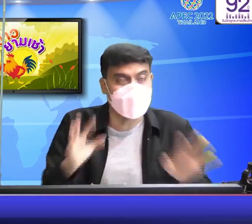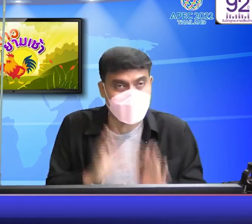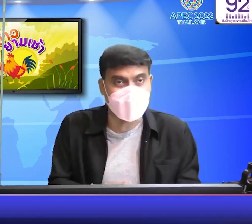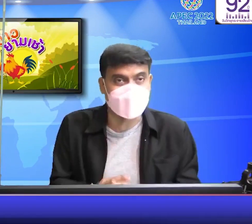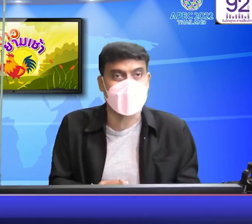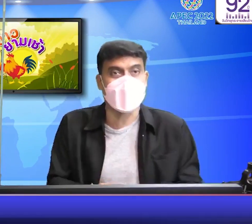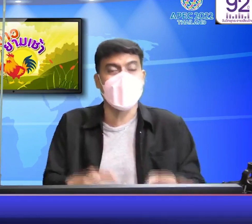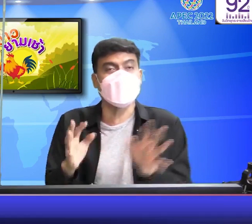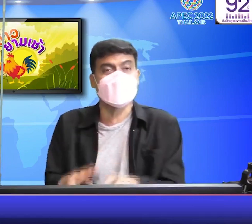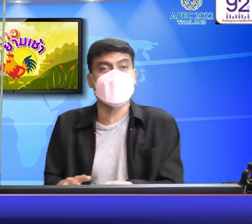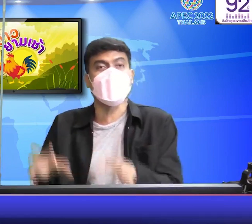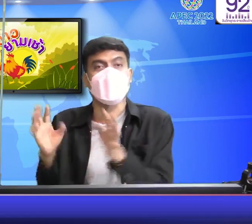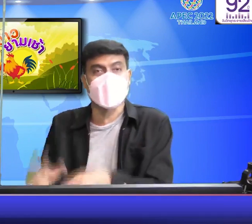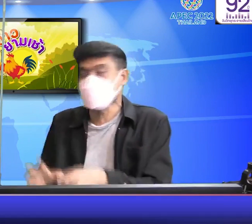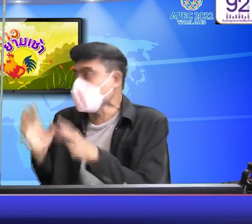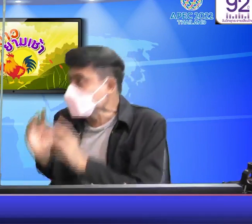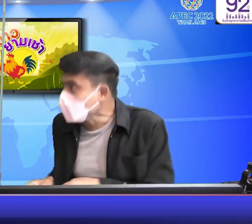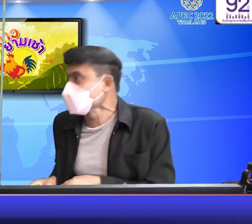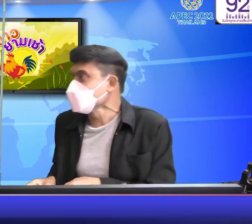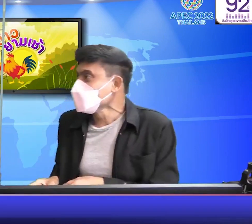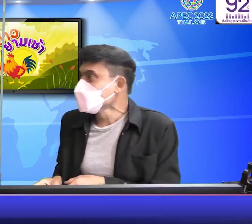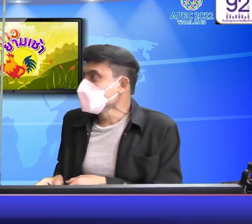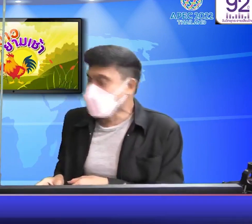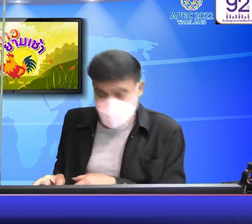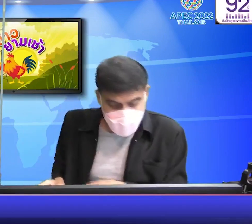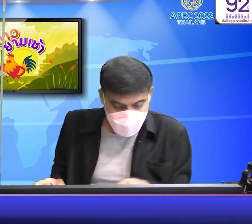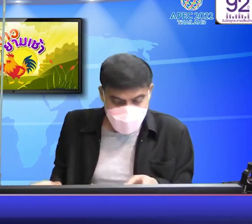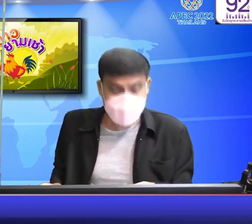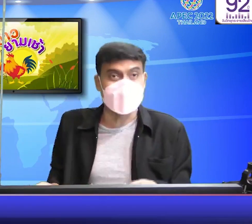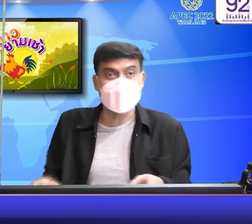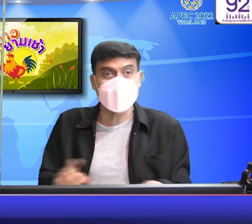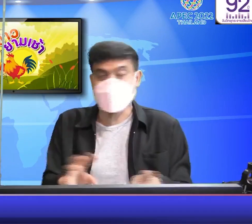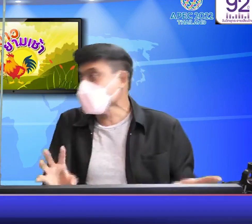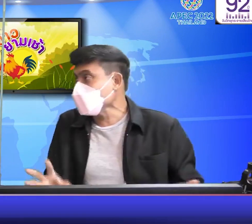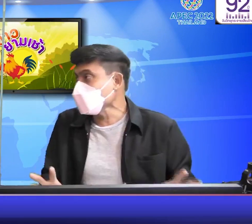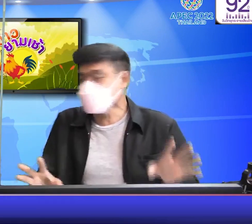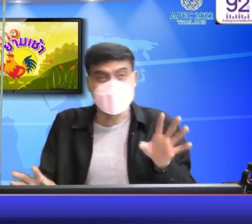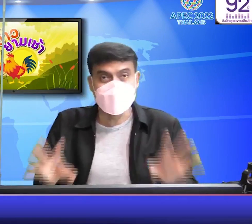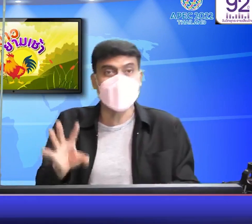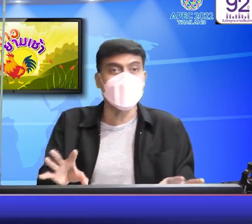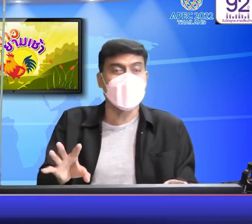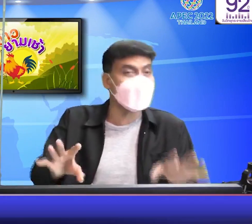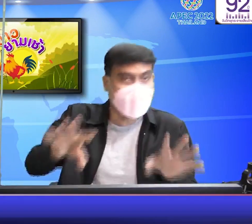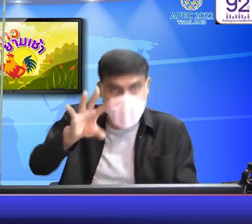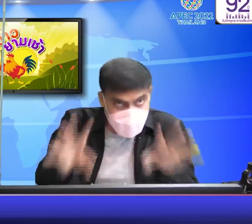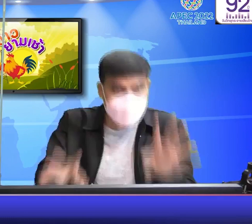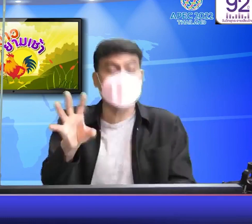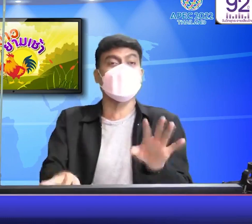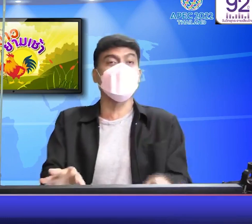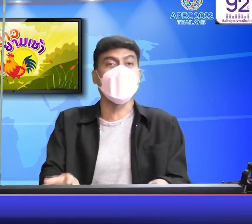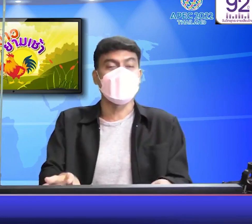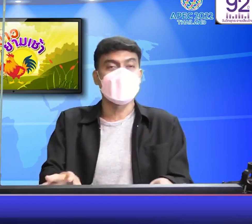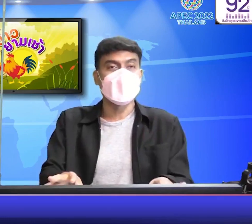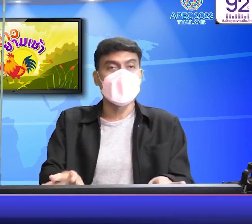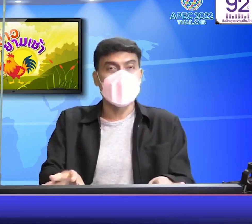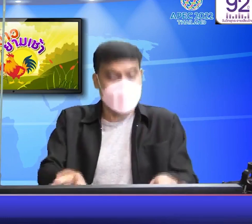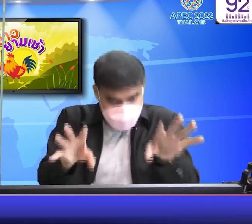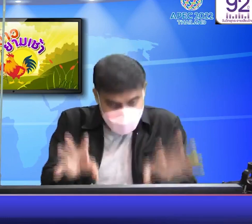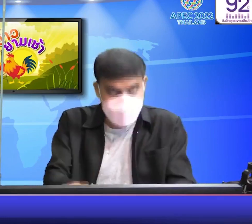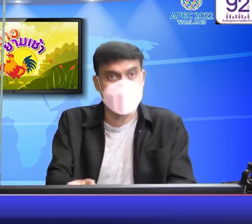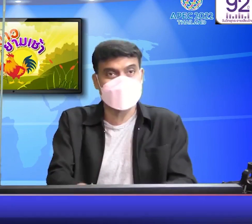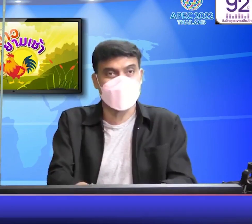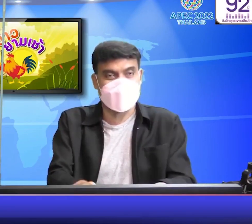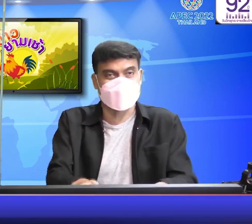ดแล้วไม่ได้ปิดแต่ดันไปเสนอว่าปิดไม่ได้เปิด อ้าว เปิดเปิดปิดปิดแล้วก็ปิดแล้วก็เปิดเสนอกันมั่วนี่ข่าวมันก็ตีกันมั่ว ค่